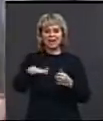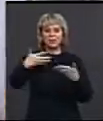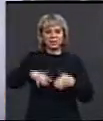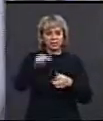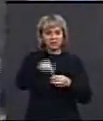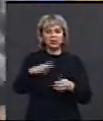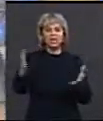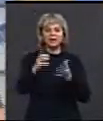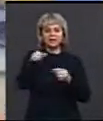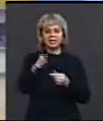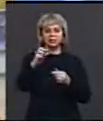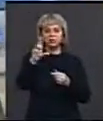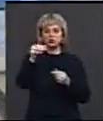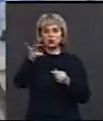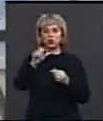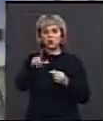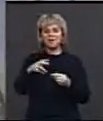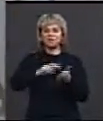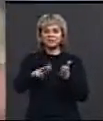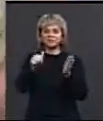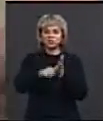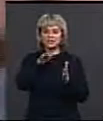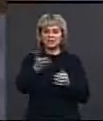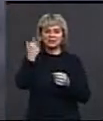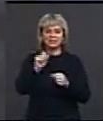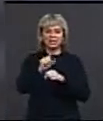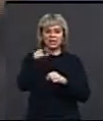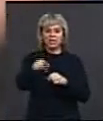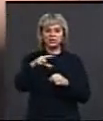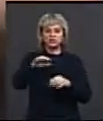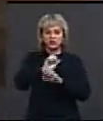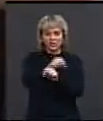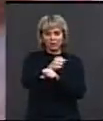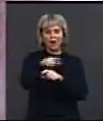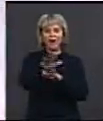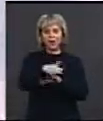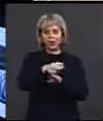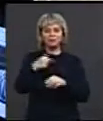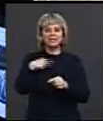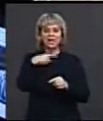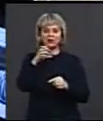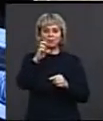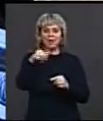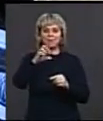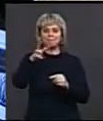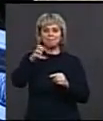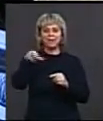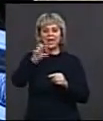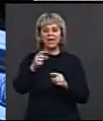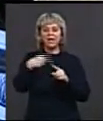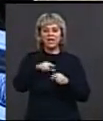рождении. Хранителем Бориса Чурюмова 86 лет назад назначили черепаху. Меня называли Бэмбэ. Бэмбэ – это